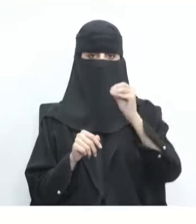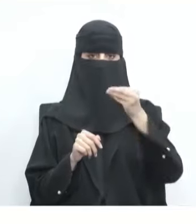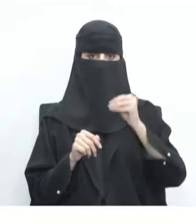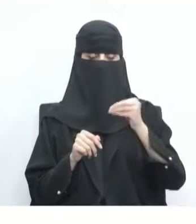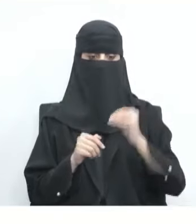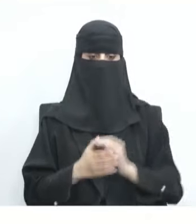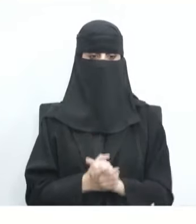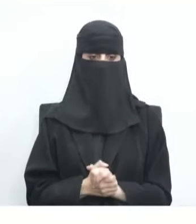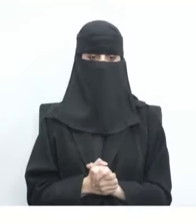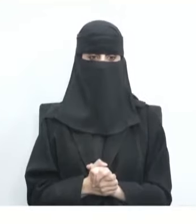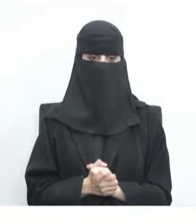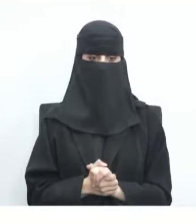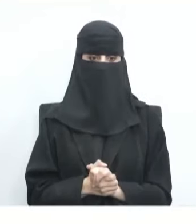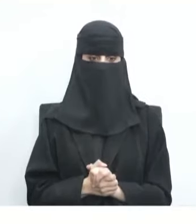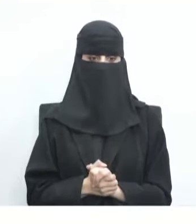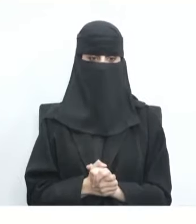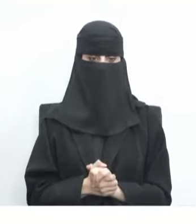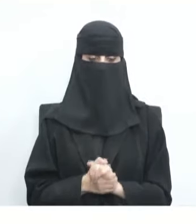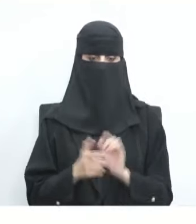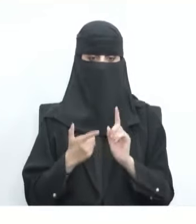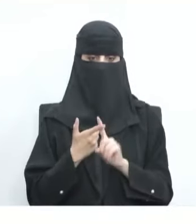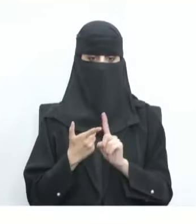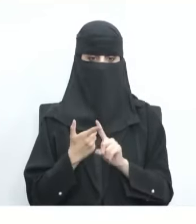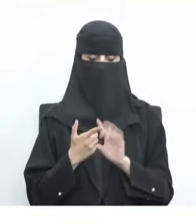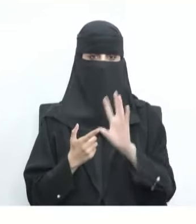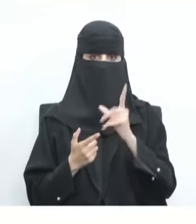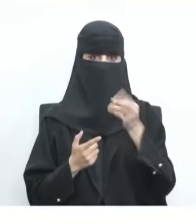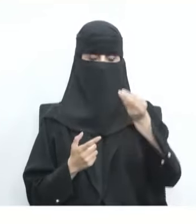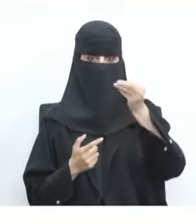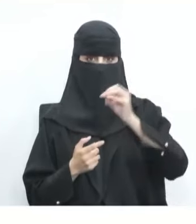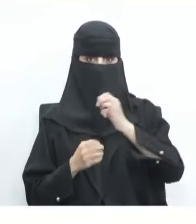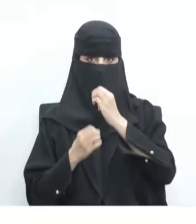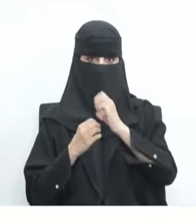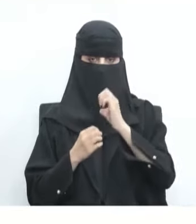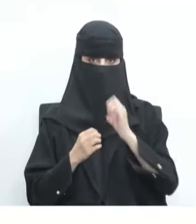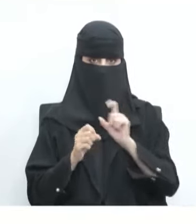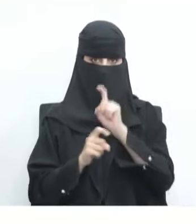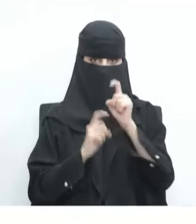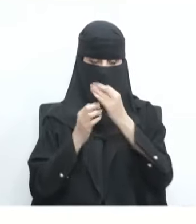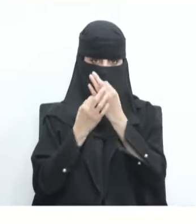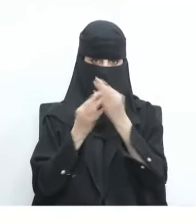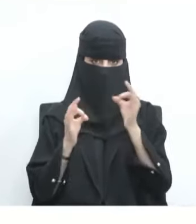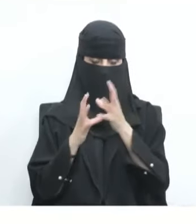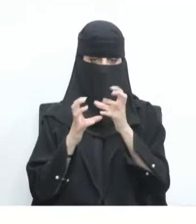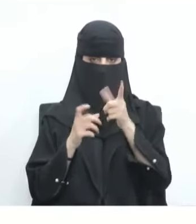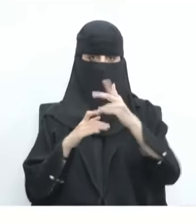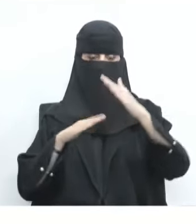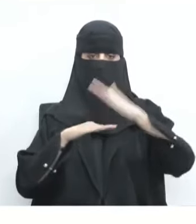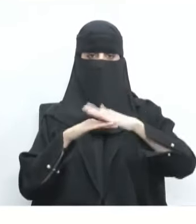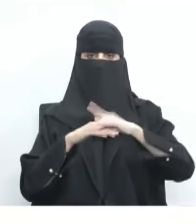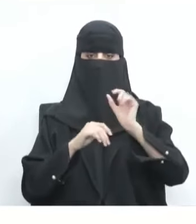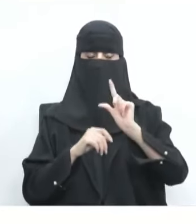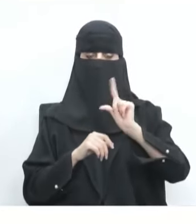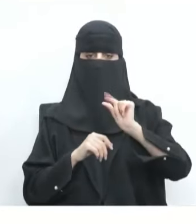عفوا بعد الاستماع اليه فان اجبت عن جميع الفقرات فمستوى